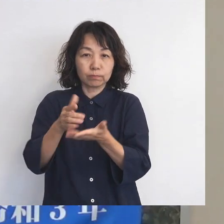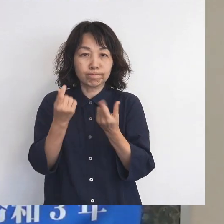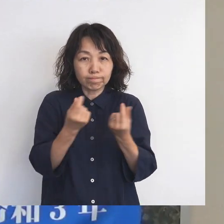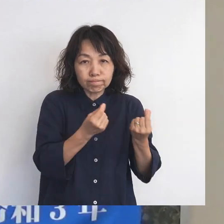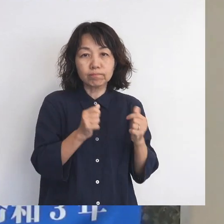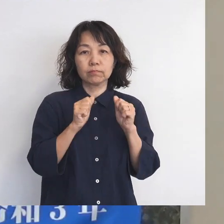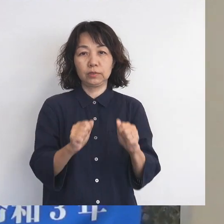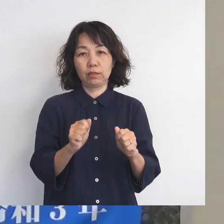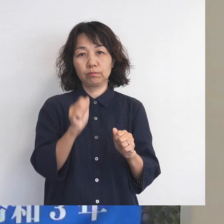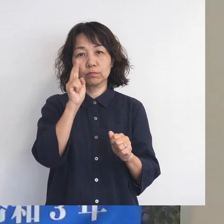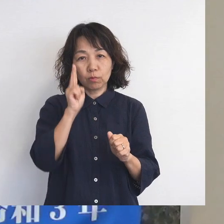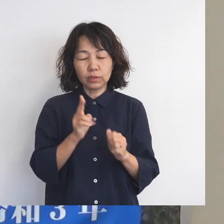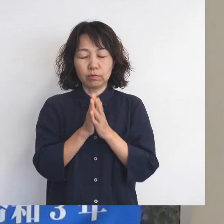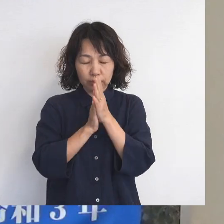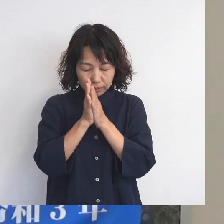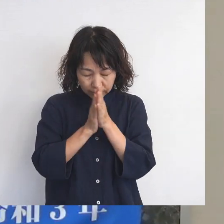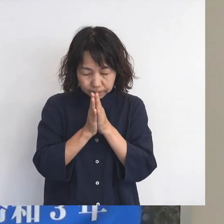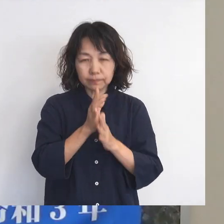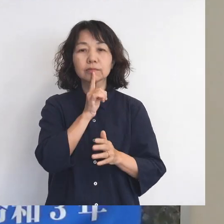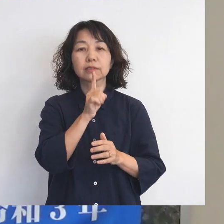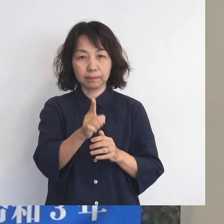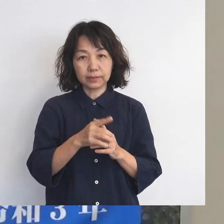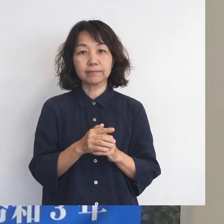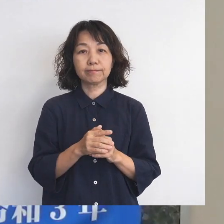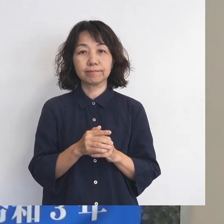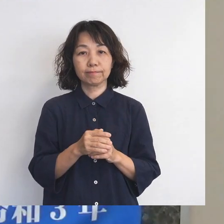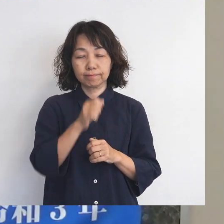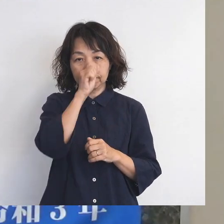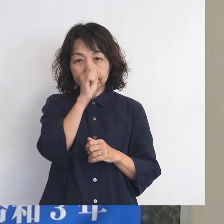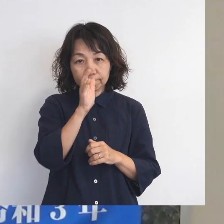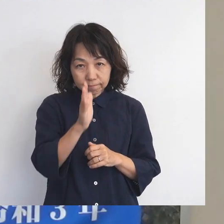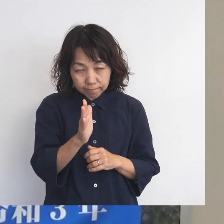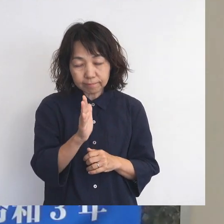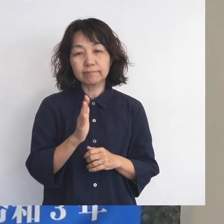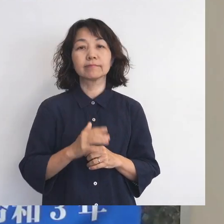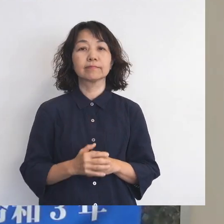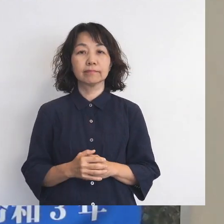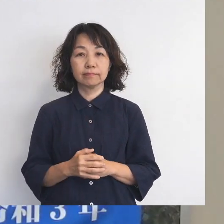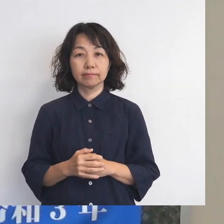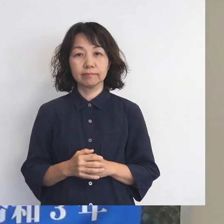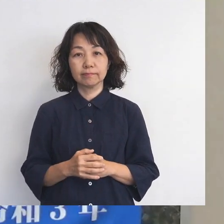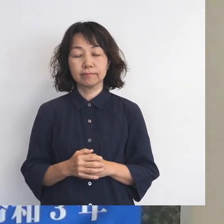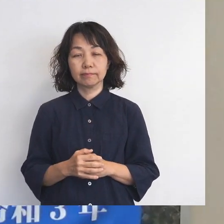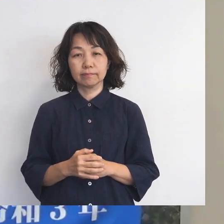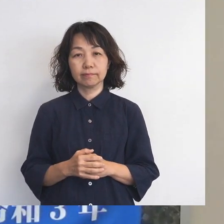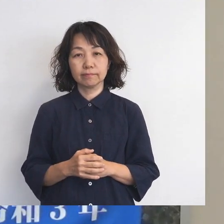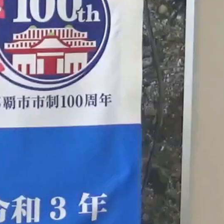に努めていただくようお願い申し上げます。ユタサルブトゥ・ウニゲーサビラ。